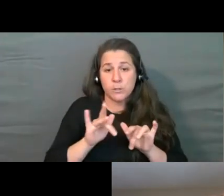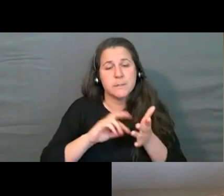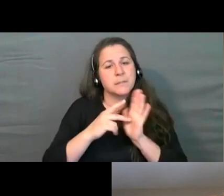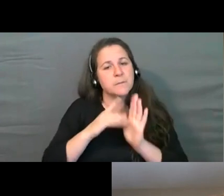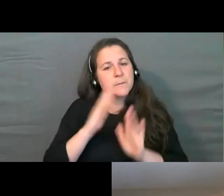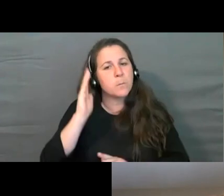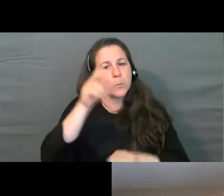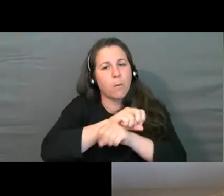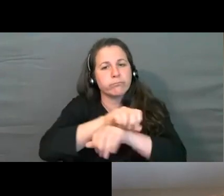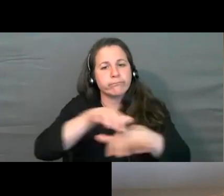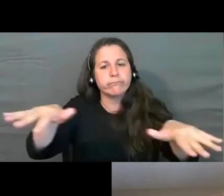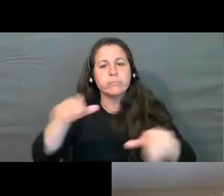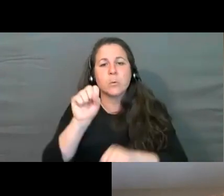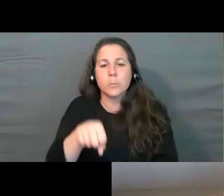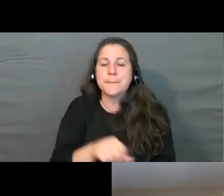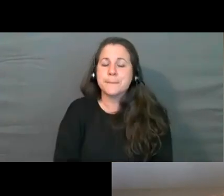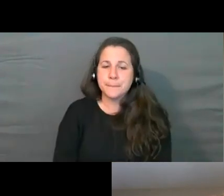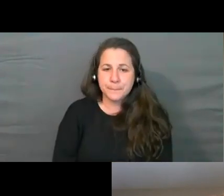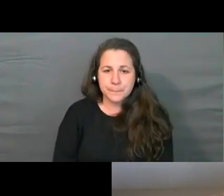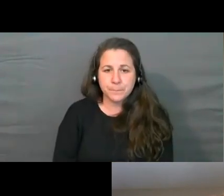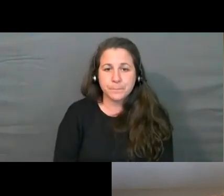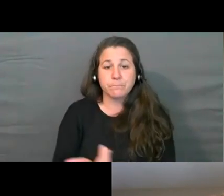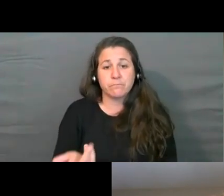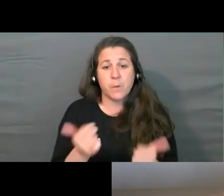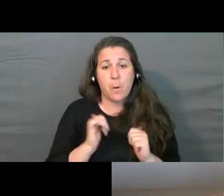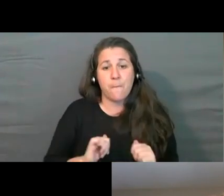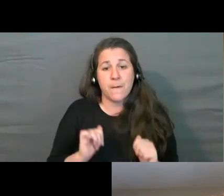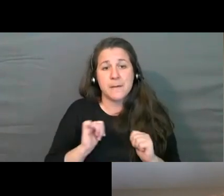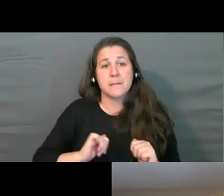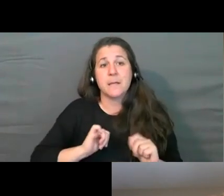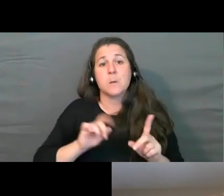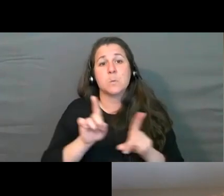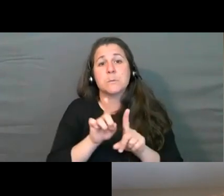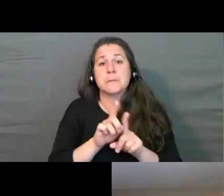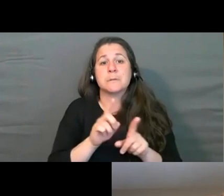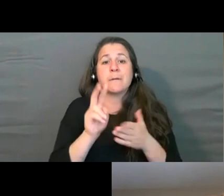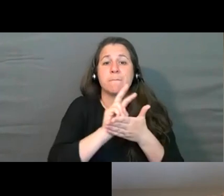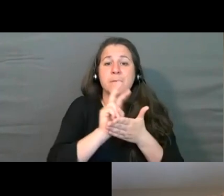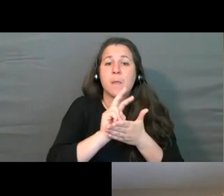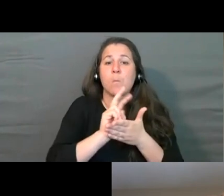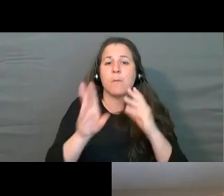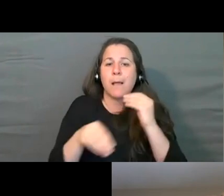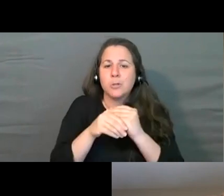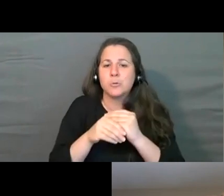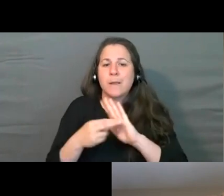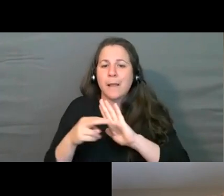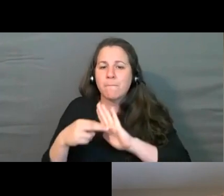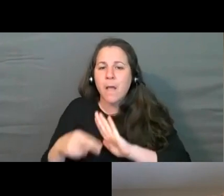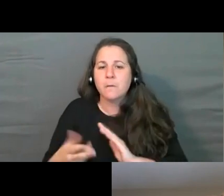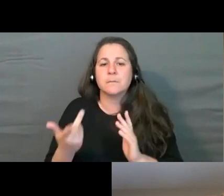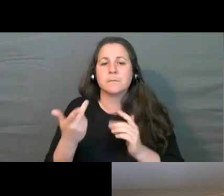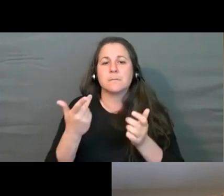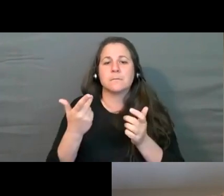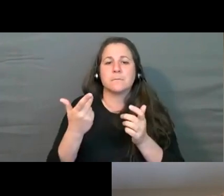ultérieure et on va essayer de compléter la vidéo par des références à quelques ressources